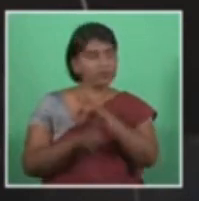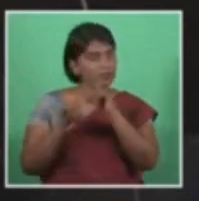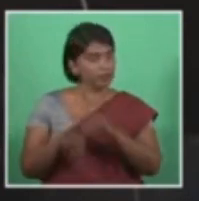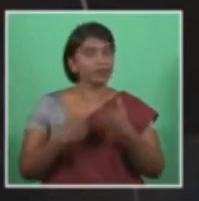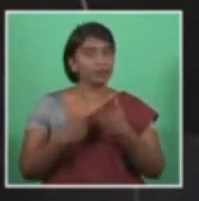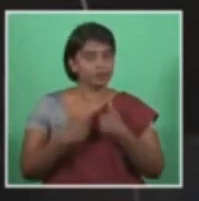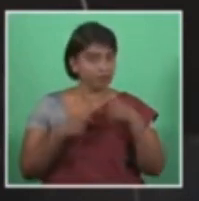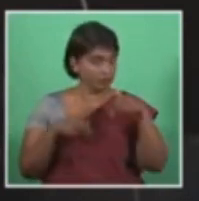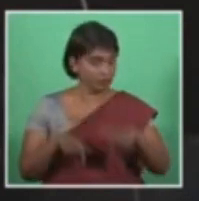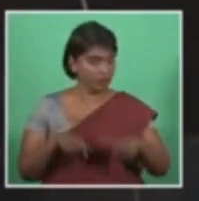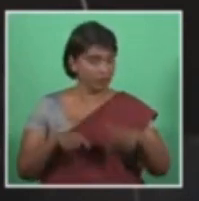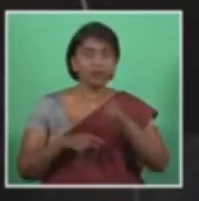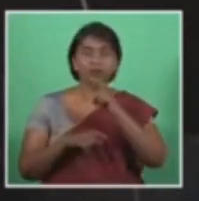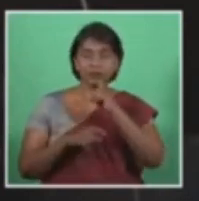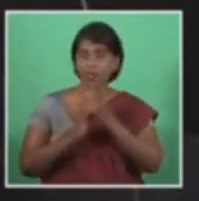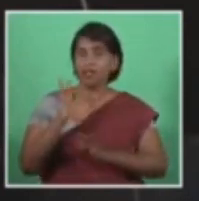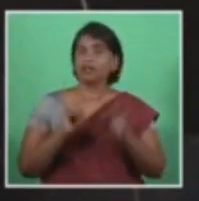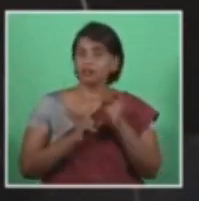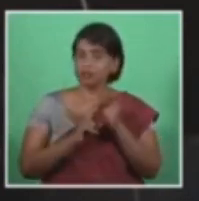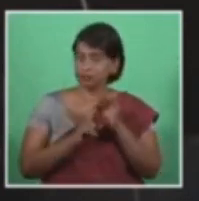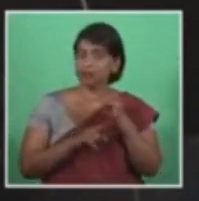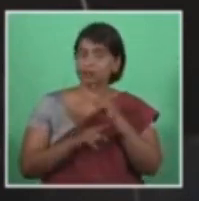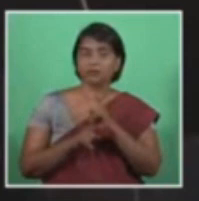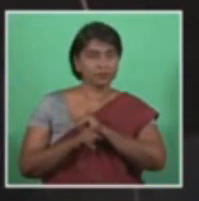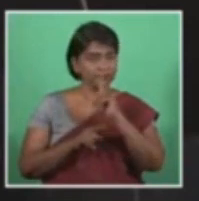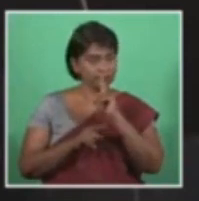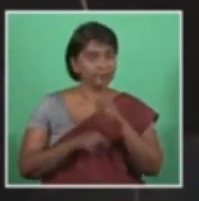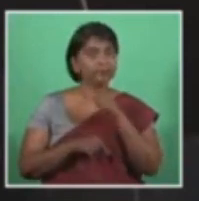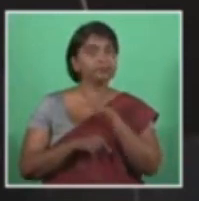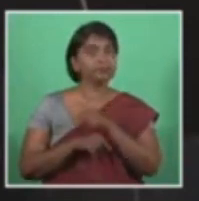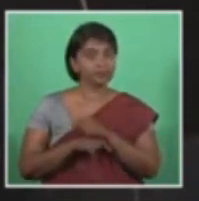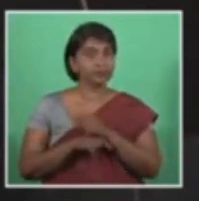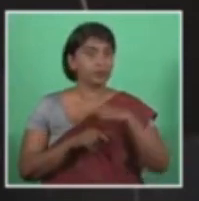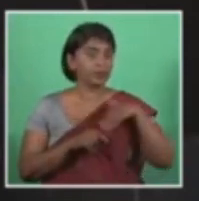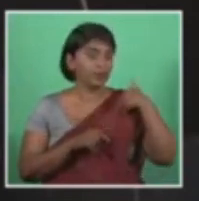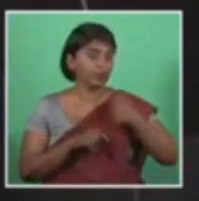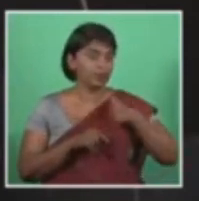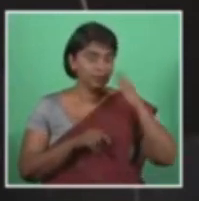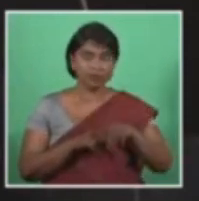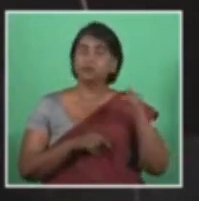අපිට දැන් අද අධිකරණ ඇමතිතුමා ඉඳන් කිව්වේ මේක ප්‍රධාන වශයෙන්